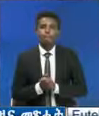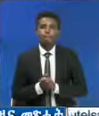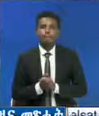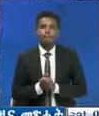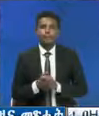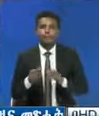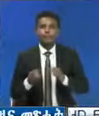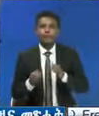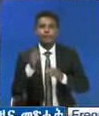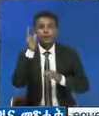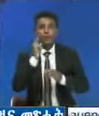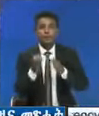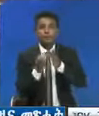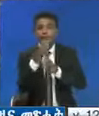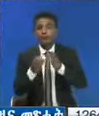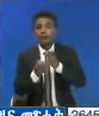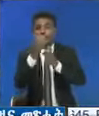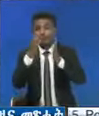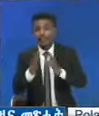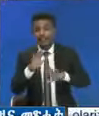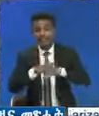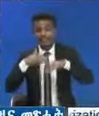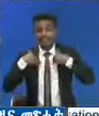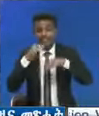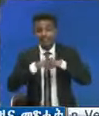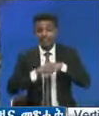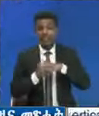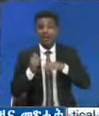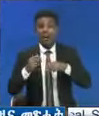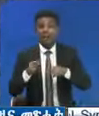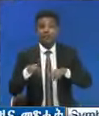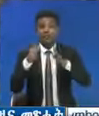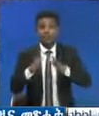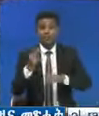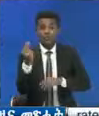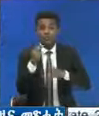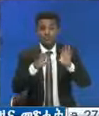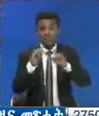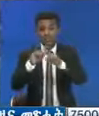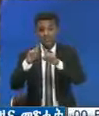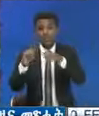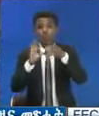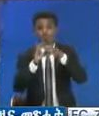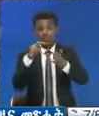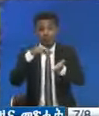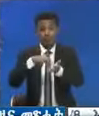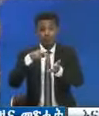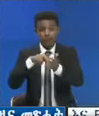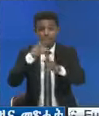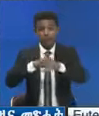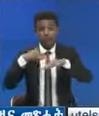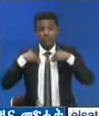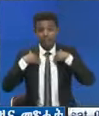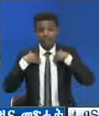የቡና ምርትና ምርታማነትን በማሳደግ አርሶ አደሮችን ተጠቃሚ ለማድረግም የተለያዩ ማህበራትን በማቋቋም ጥራቱን የጠበቀ